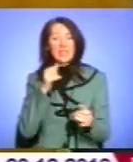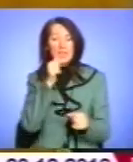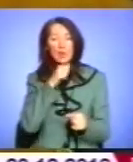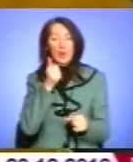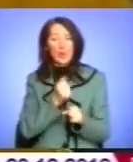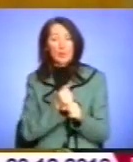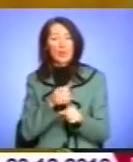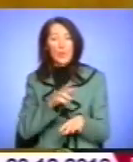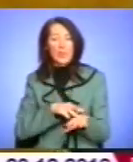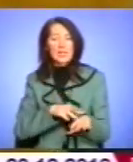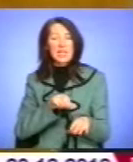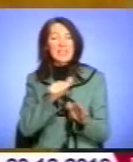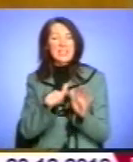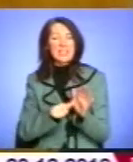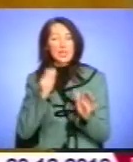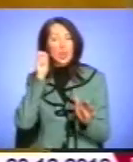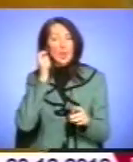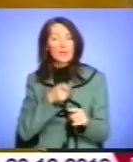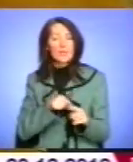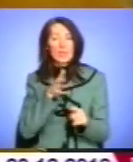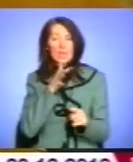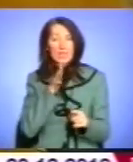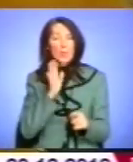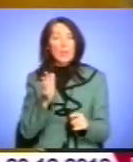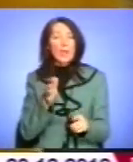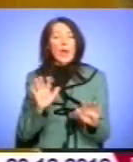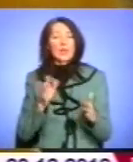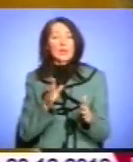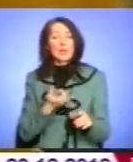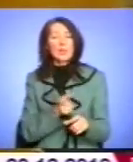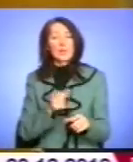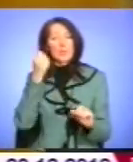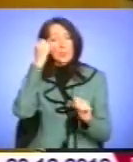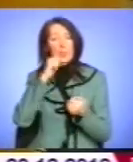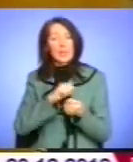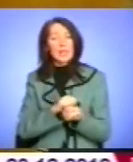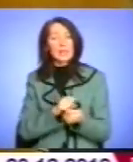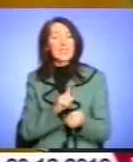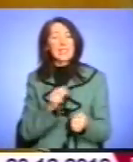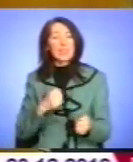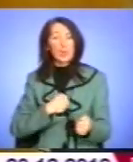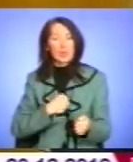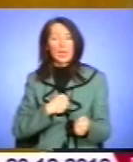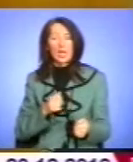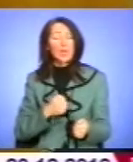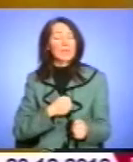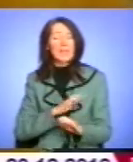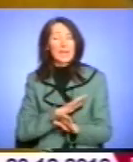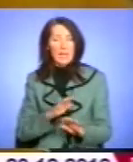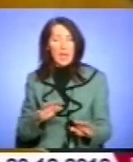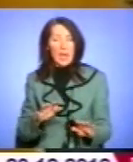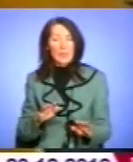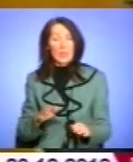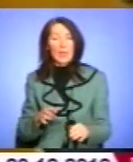років. За цей час якісь були випадки, які найбільше запам'яталися? І чи не шкодували про свій життєвий вибір? Шкодувати не приходилося, слава Богу.